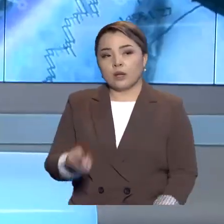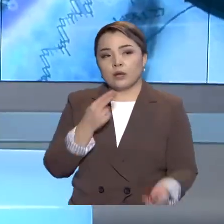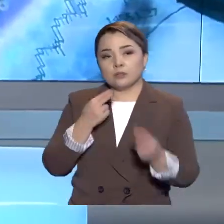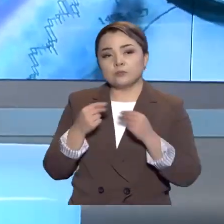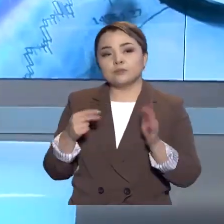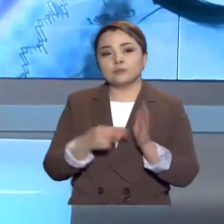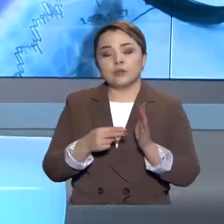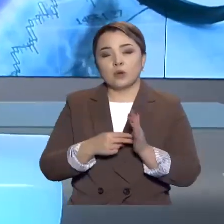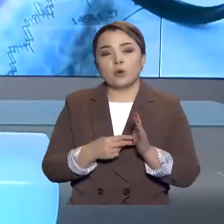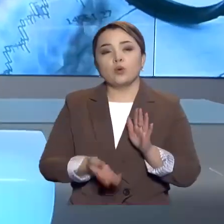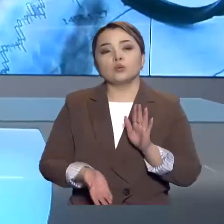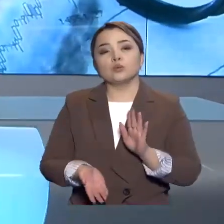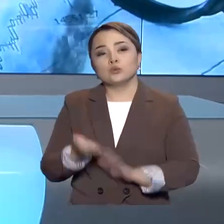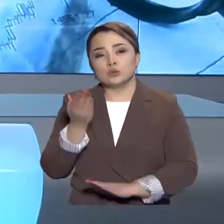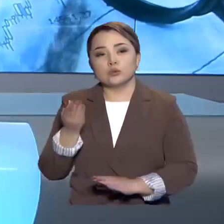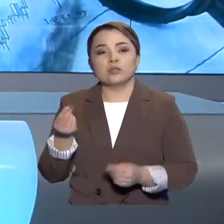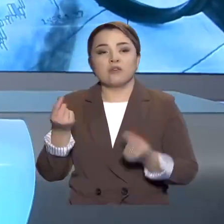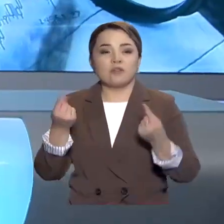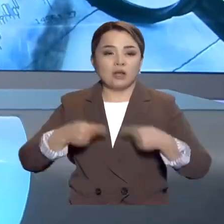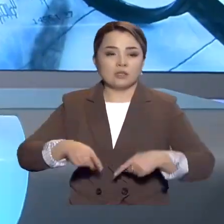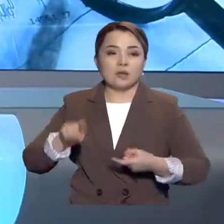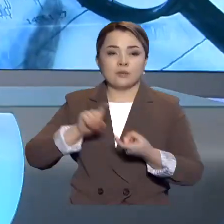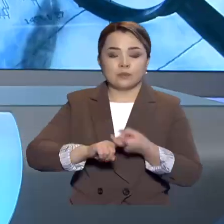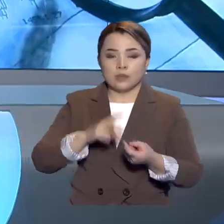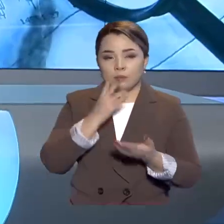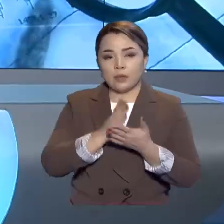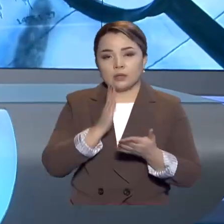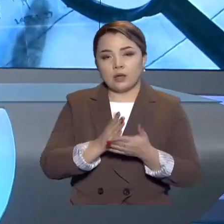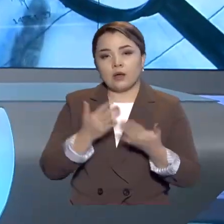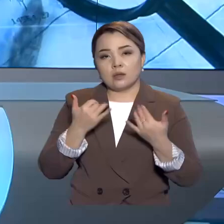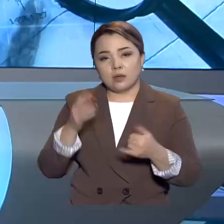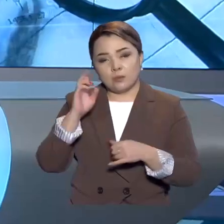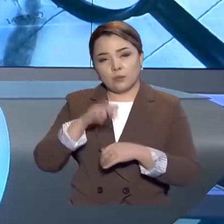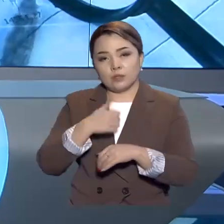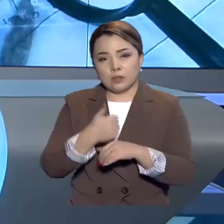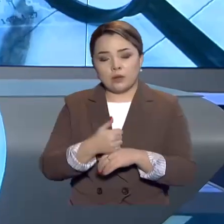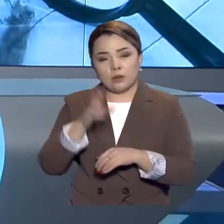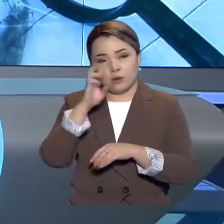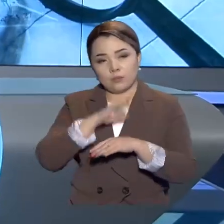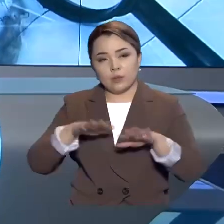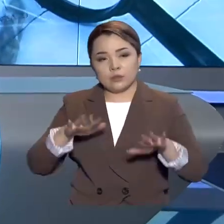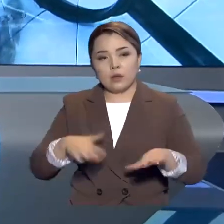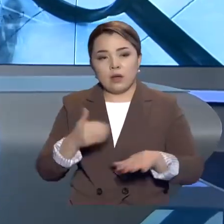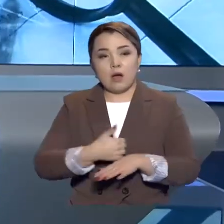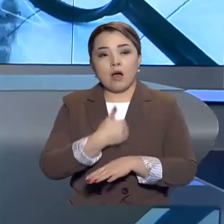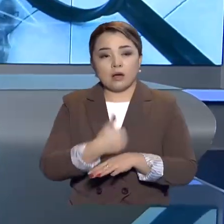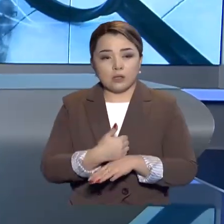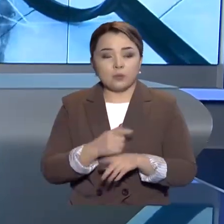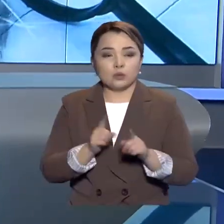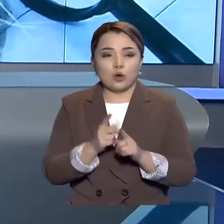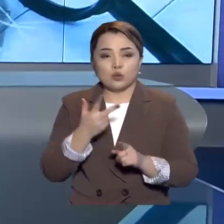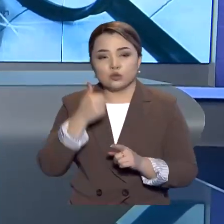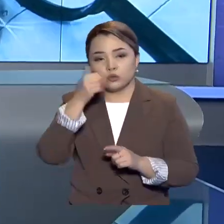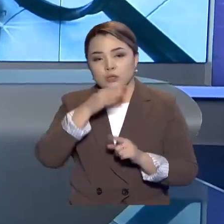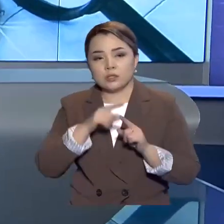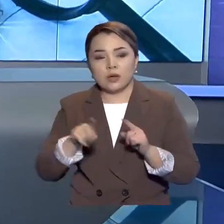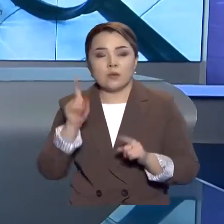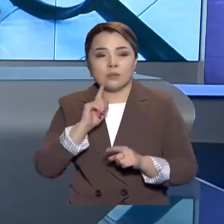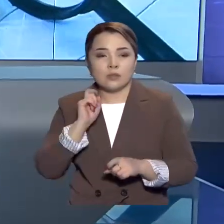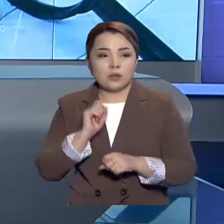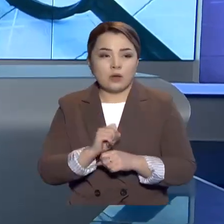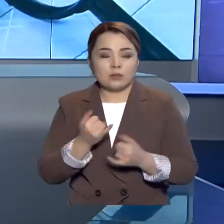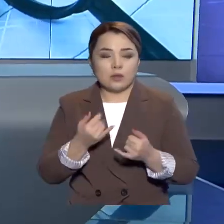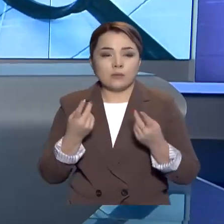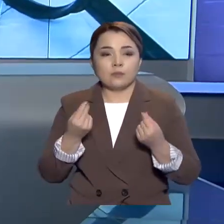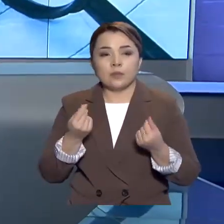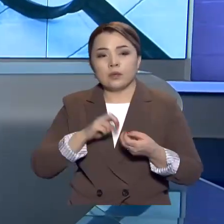Азық-түлік бағасының өсуі инфляцияға тікелей әсер етеді. Сондықтан мемлекет басшысы үкімет пен әкімдерге алдағы 3 жылда азық-түлік қауіпсіздігі мәселесін